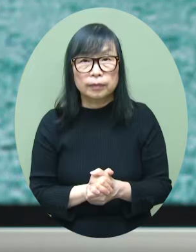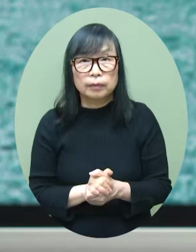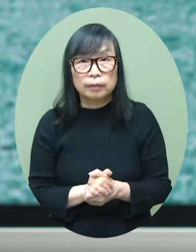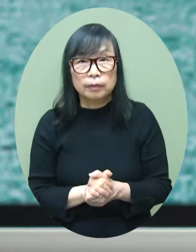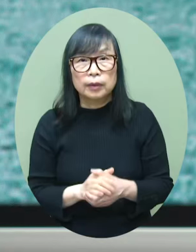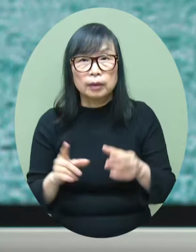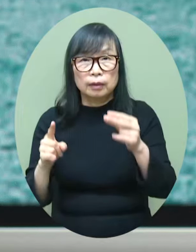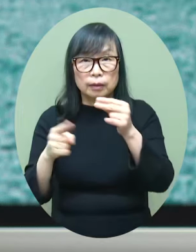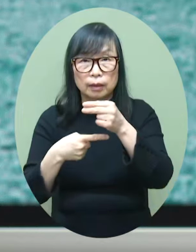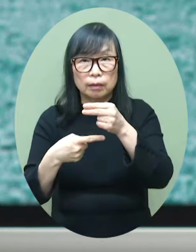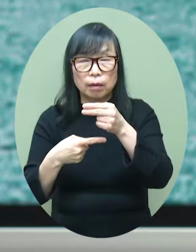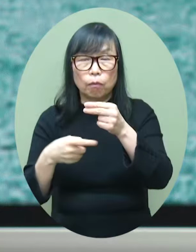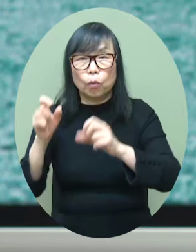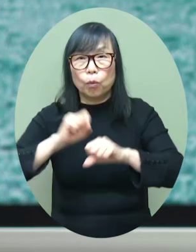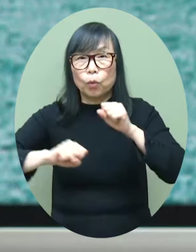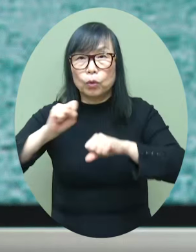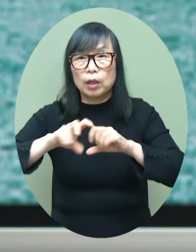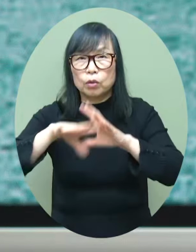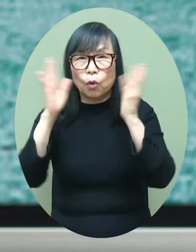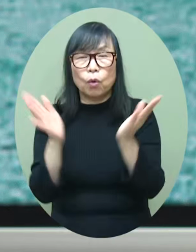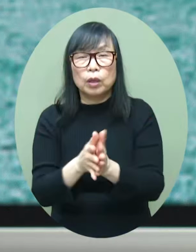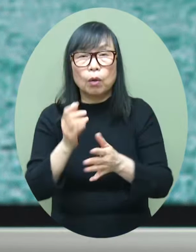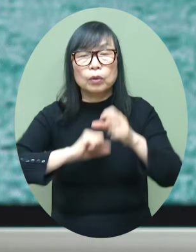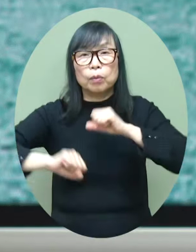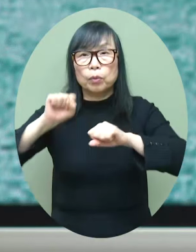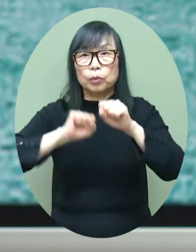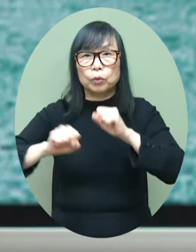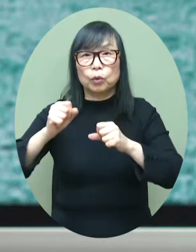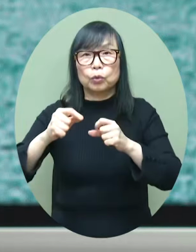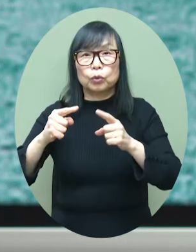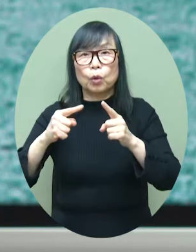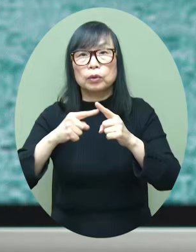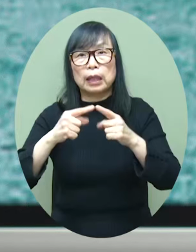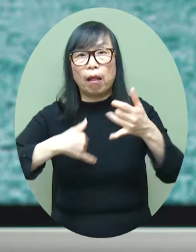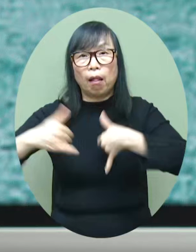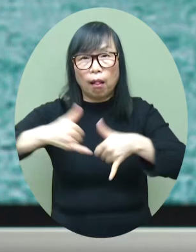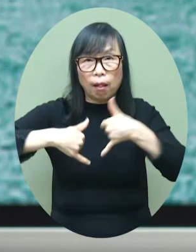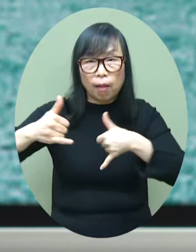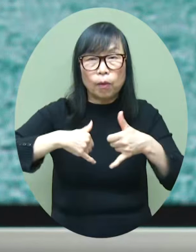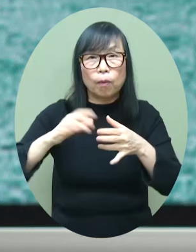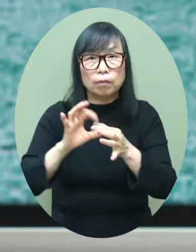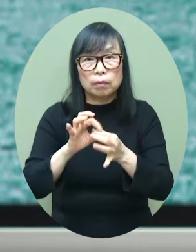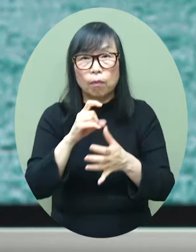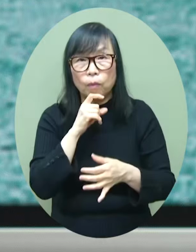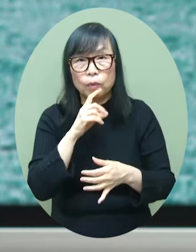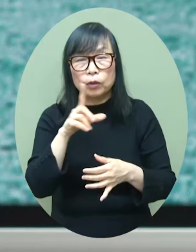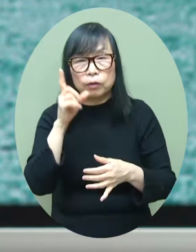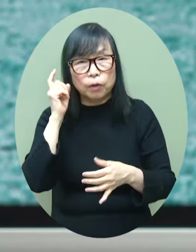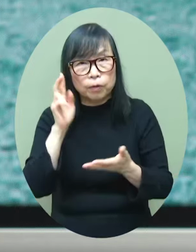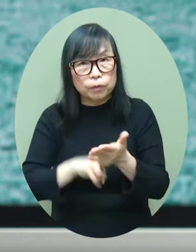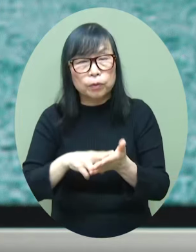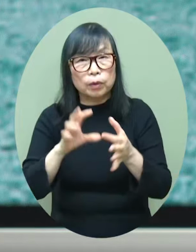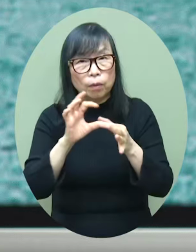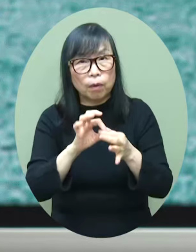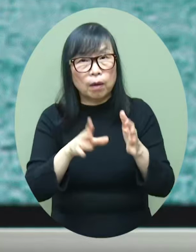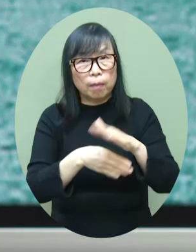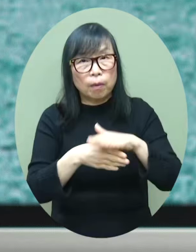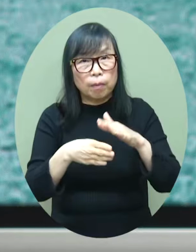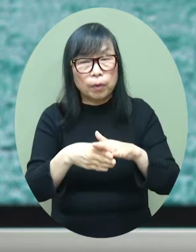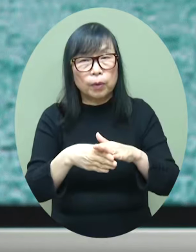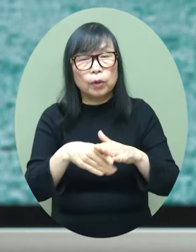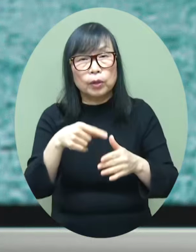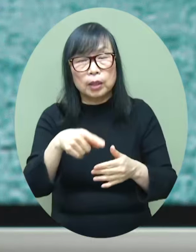回歸活動，我想其實所有這些活動都是跟、就是、人流有關，我相信相關的部門、都應該他